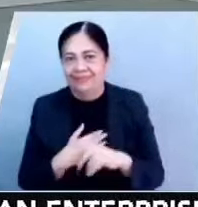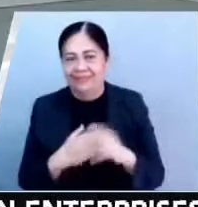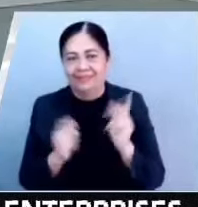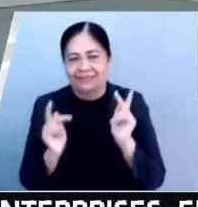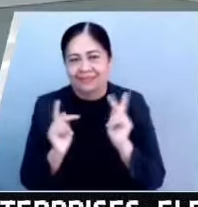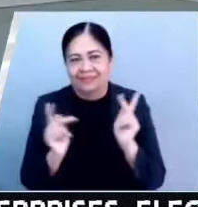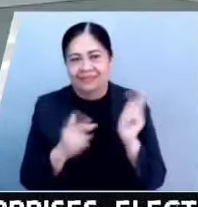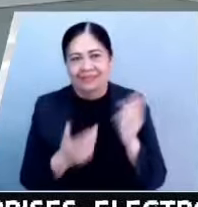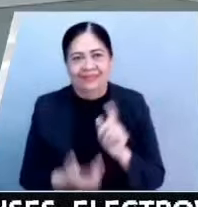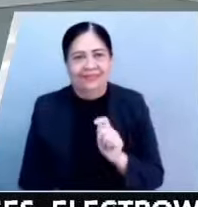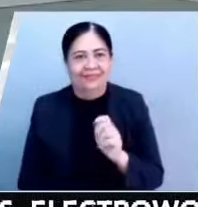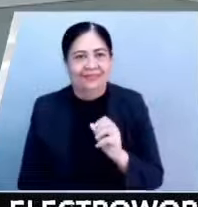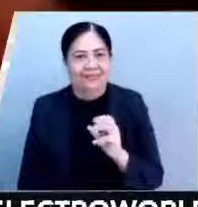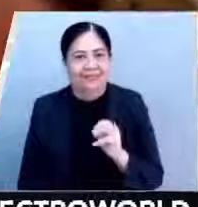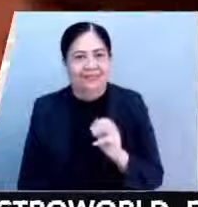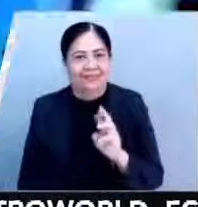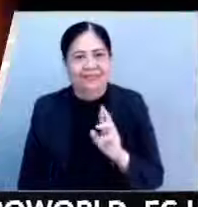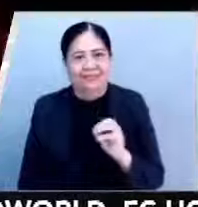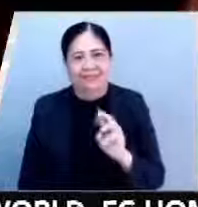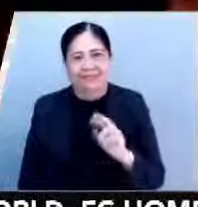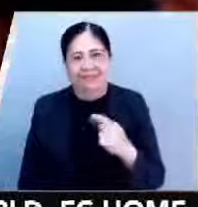Tom Rodriguez.